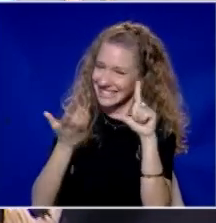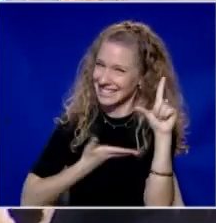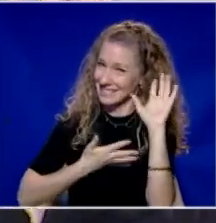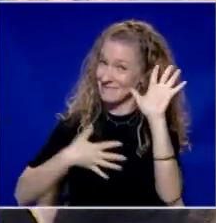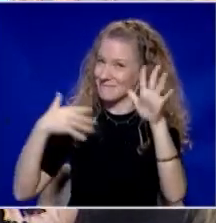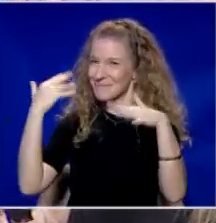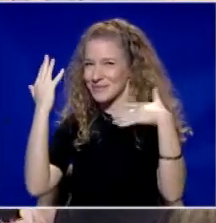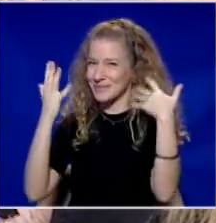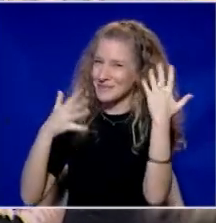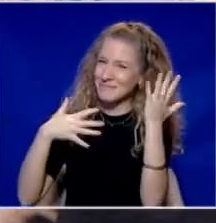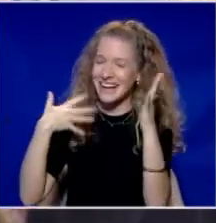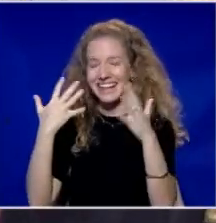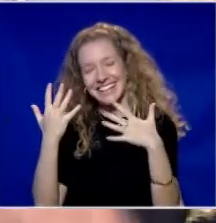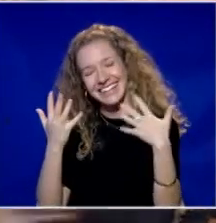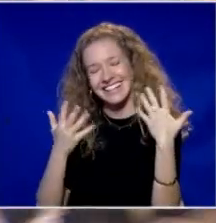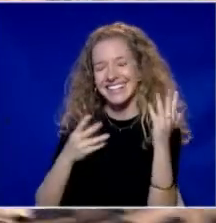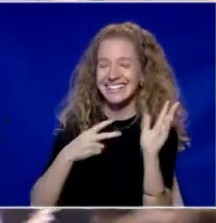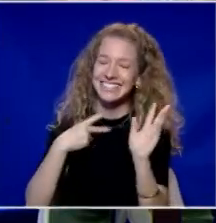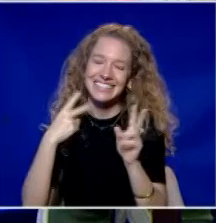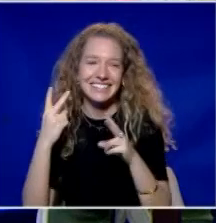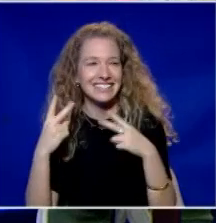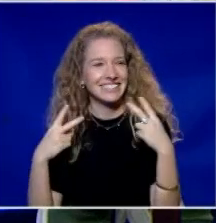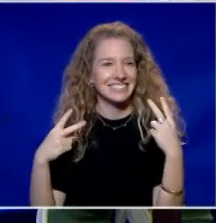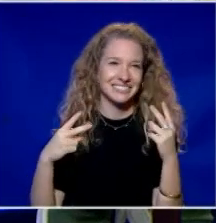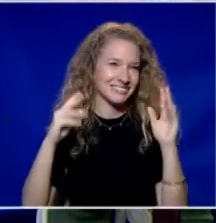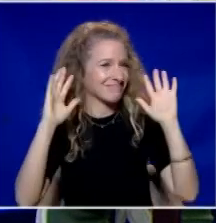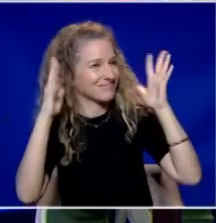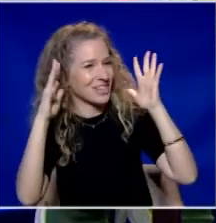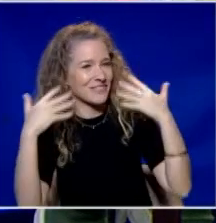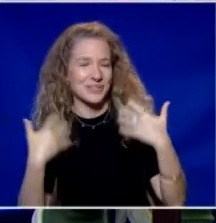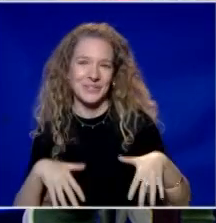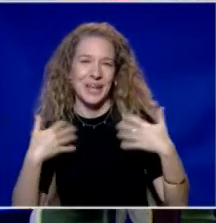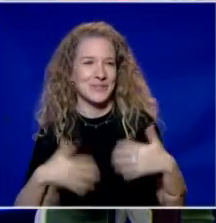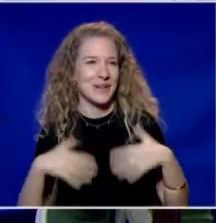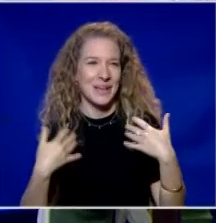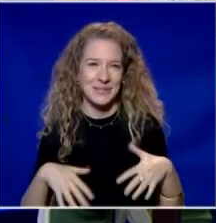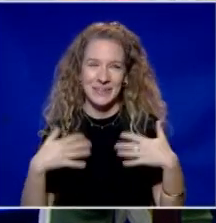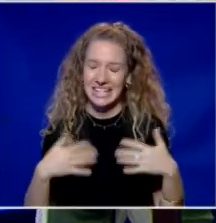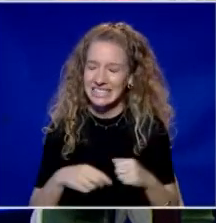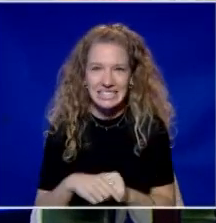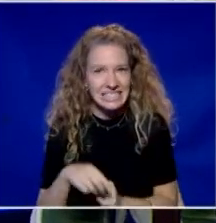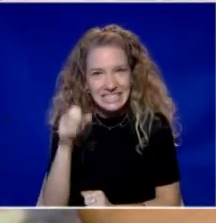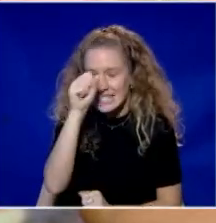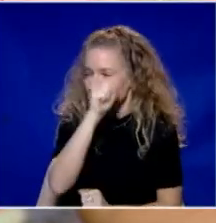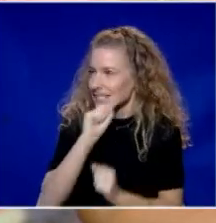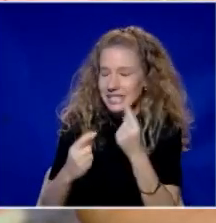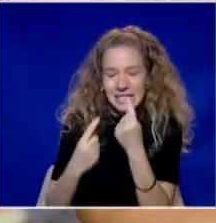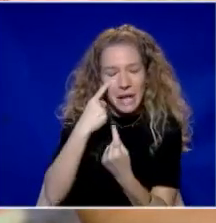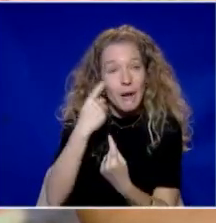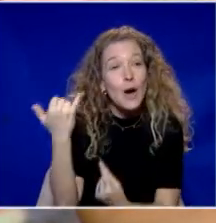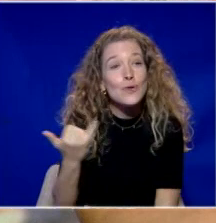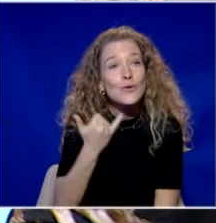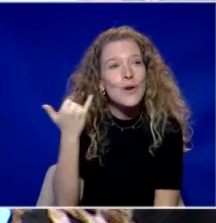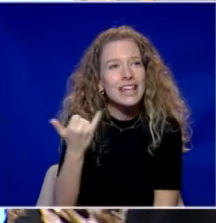אותי. כל הכבוד. לא, אבל יש לך. וואי, וואי, זה לא יעבור. איזה זמר אתה. כל הזמן אתה זמר טוב, שימי.